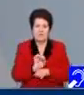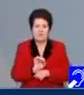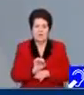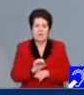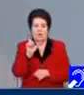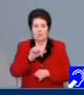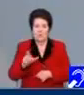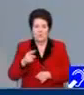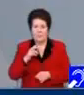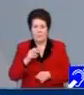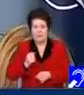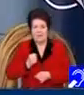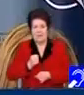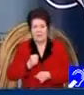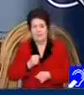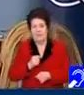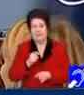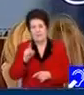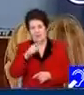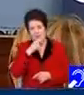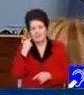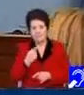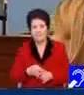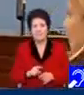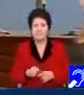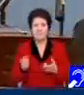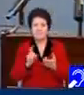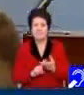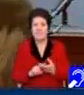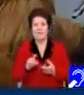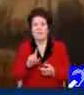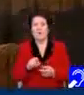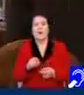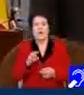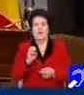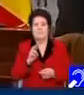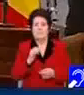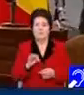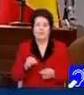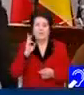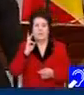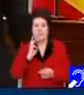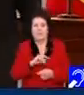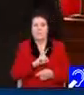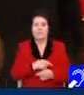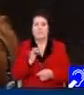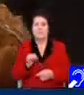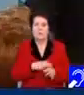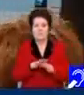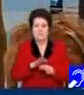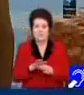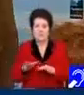trupe militare străine. Chiar dacă biroul de legătură NATO este o misiune diplomatică doar cu angajați civili și se fac promisiuni